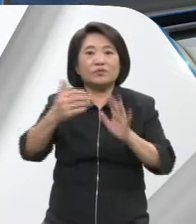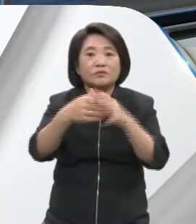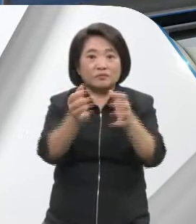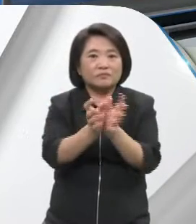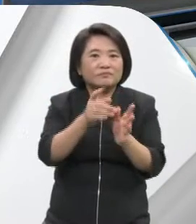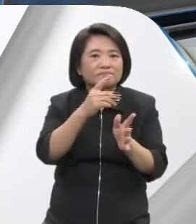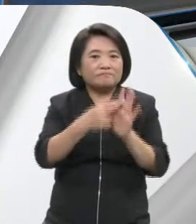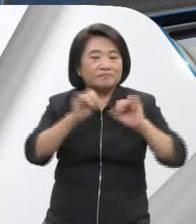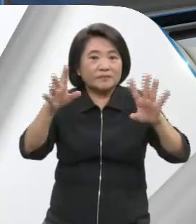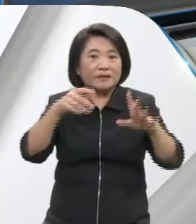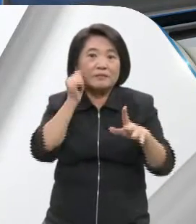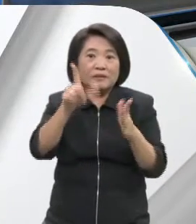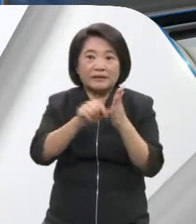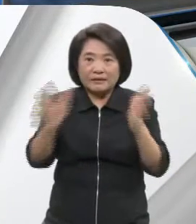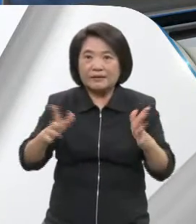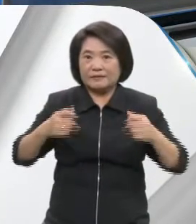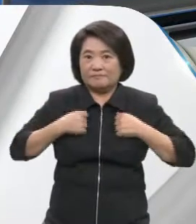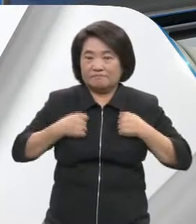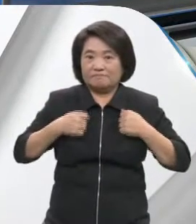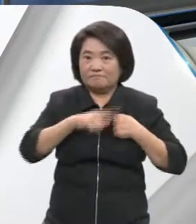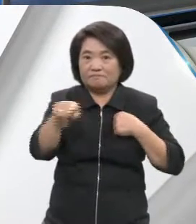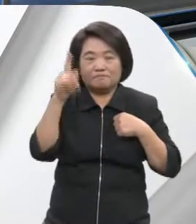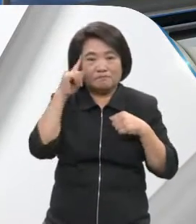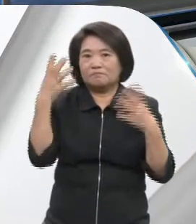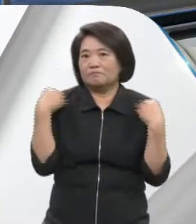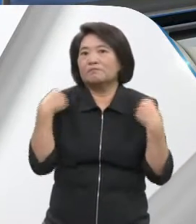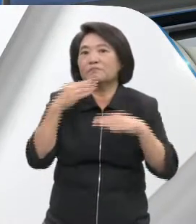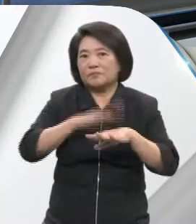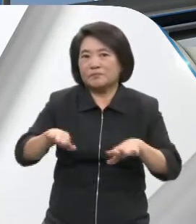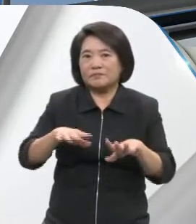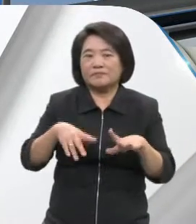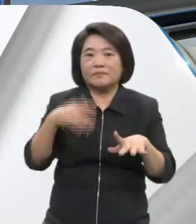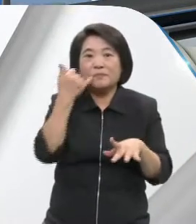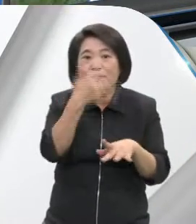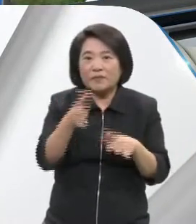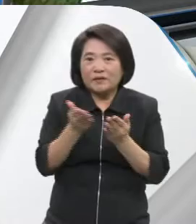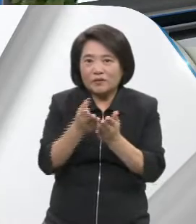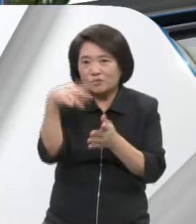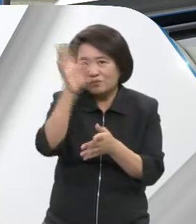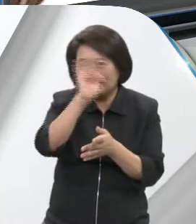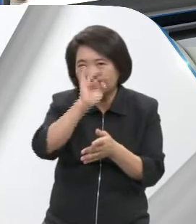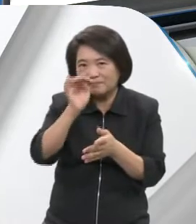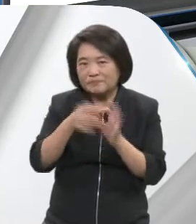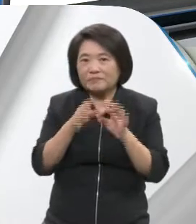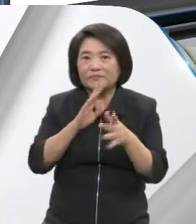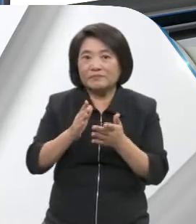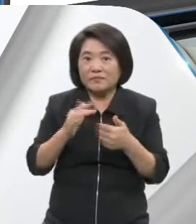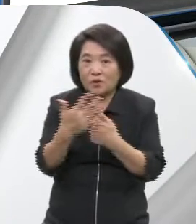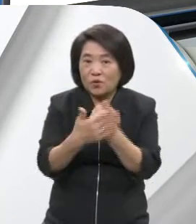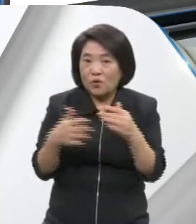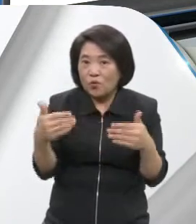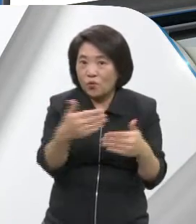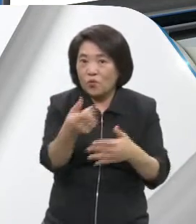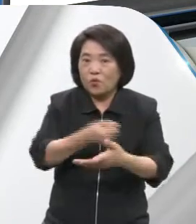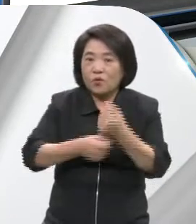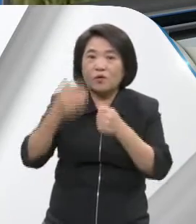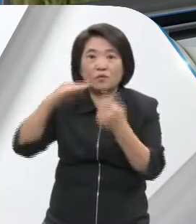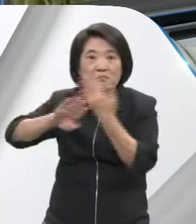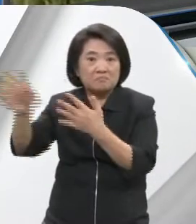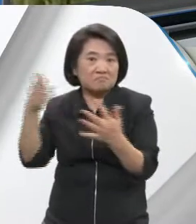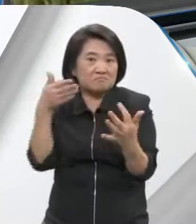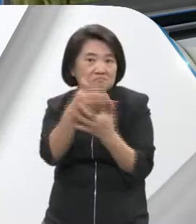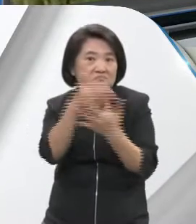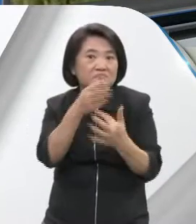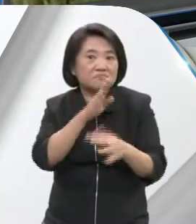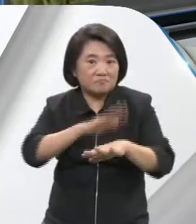也讲，扮演了战行战权，系我做法唔会改变。候选主席讲，为加强防务，也讲其他国家入侵